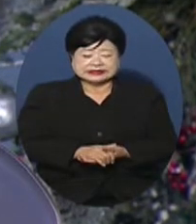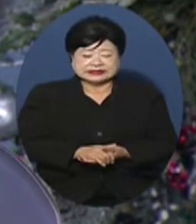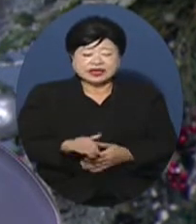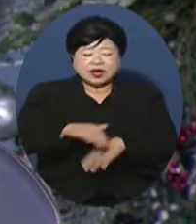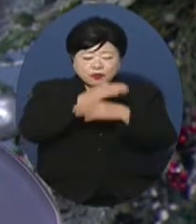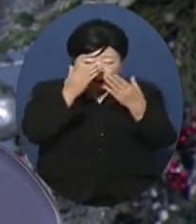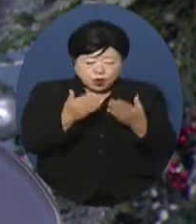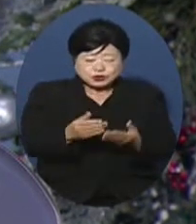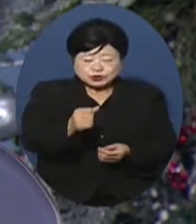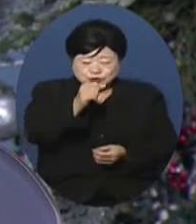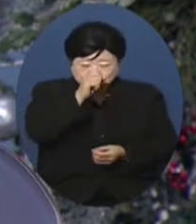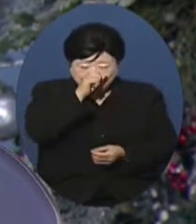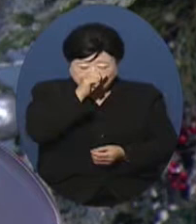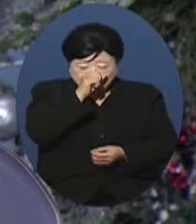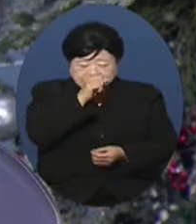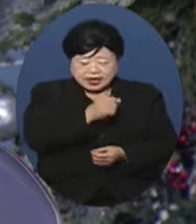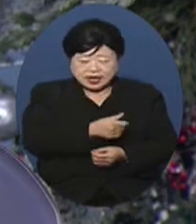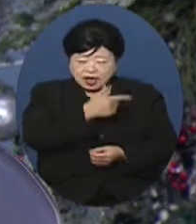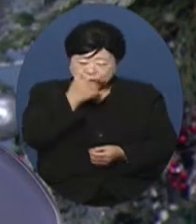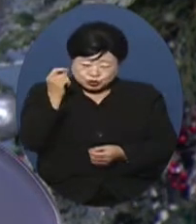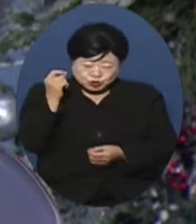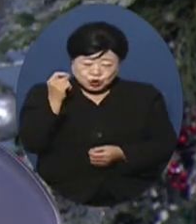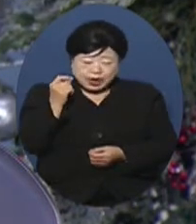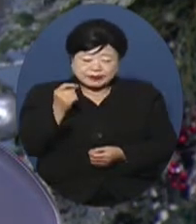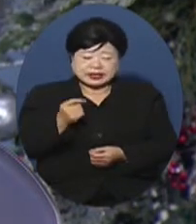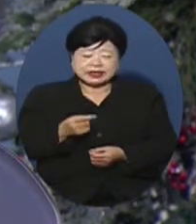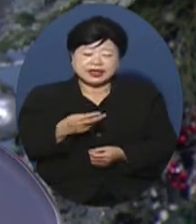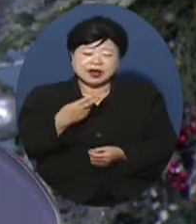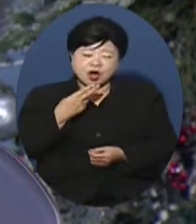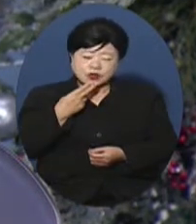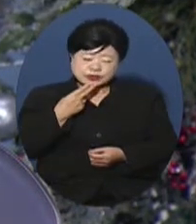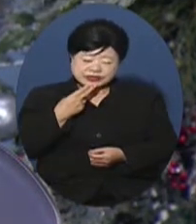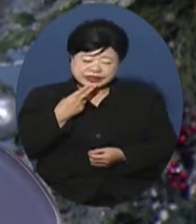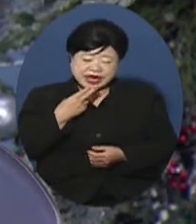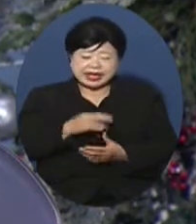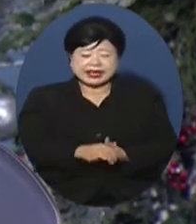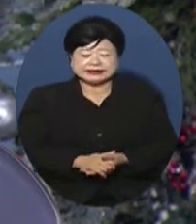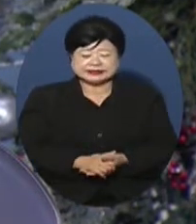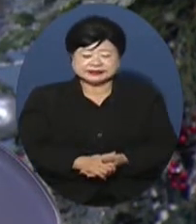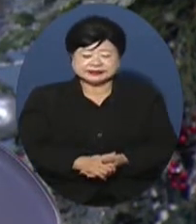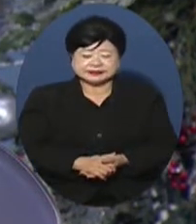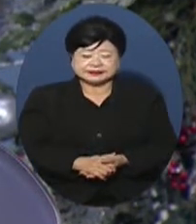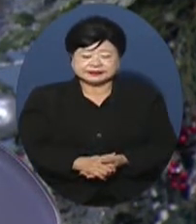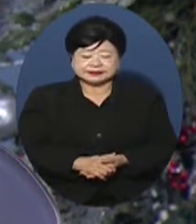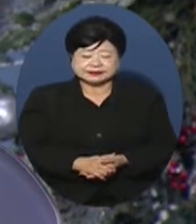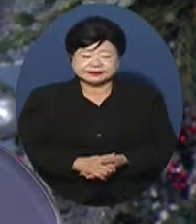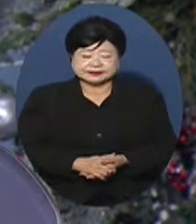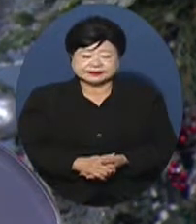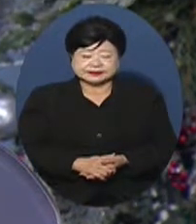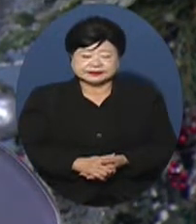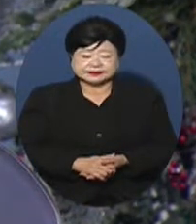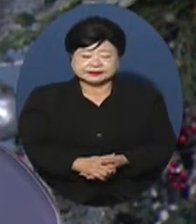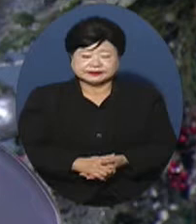모든 게 제 2 뭐 좋은 것이 부족한 것이요 또 달라요